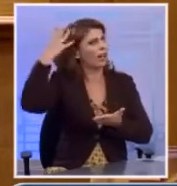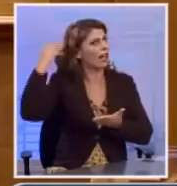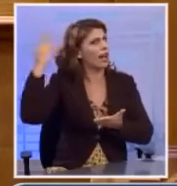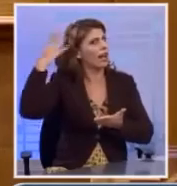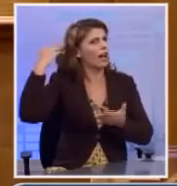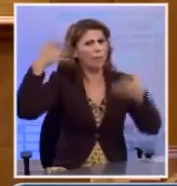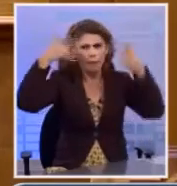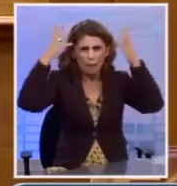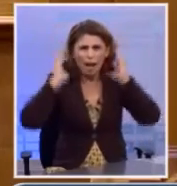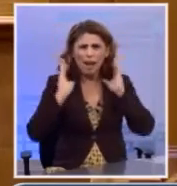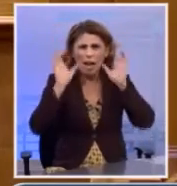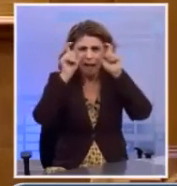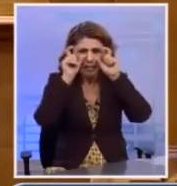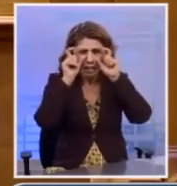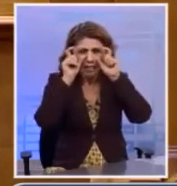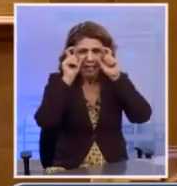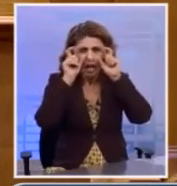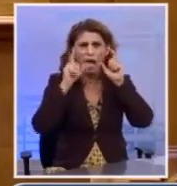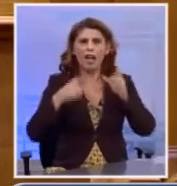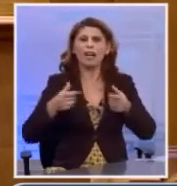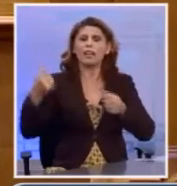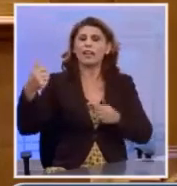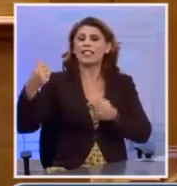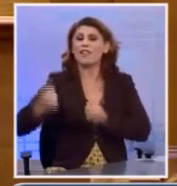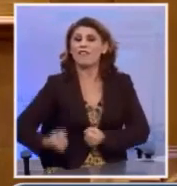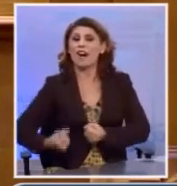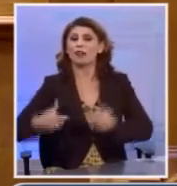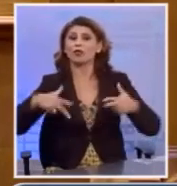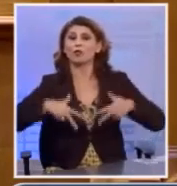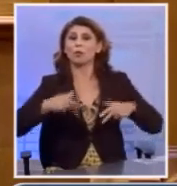Υπουργού Επικρατείας και να απειλεί μάλιστα